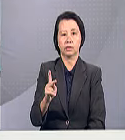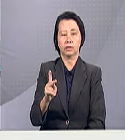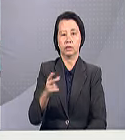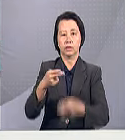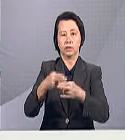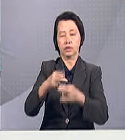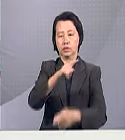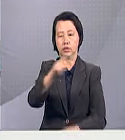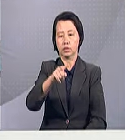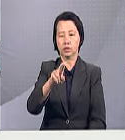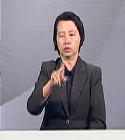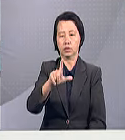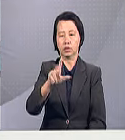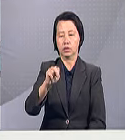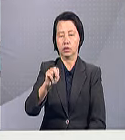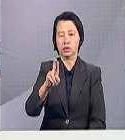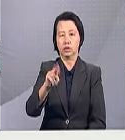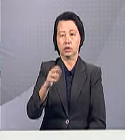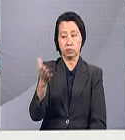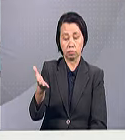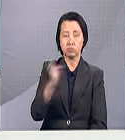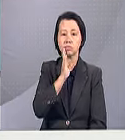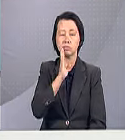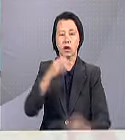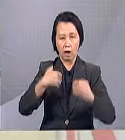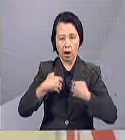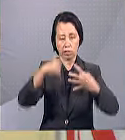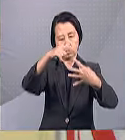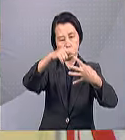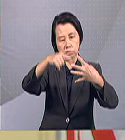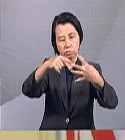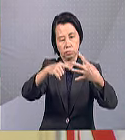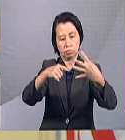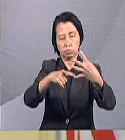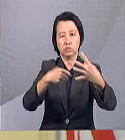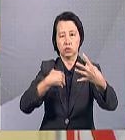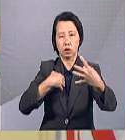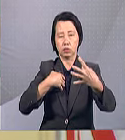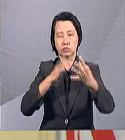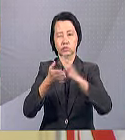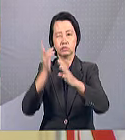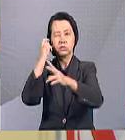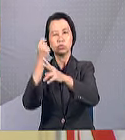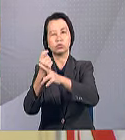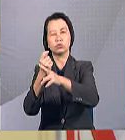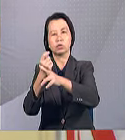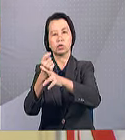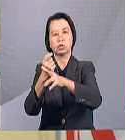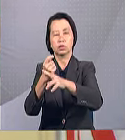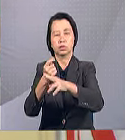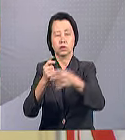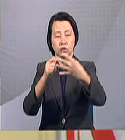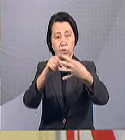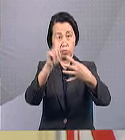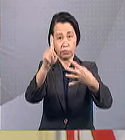Zunnun Al-Misri pernah menyebut, ada empat perkara buruk yang menghasilkan natijah. Yang